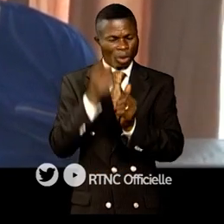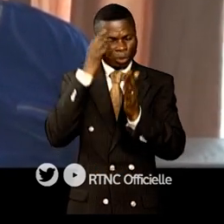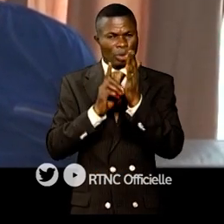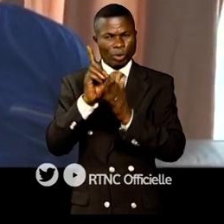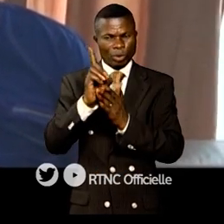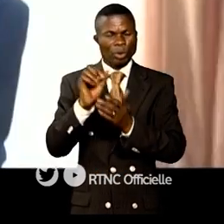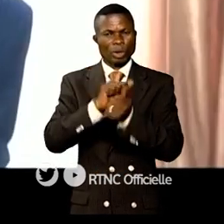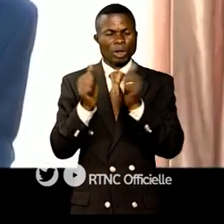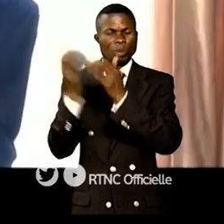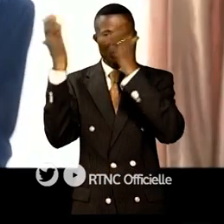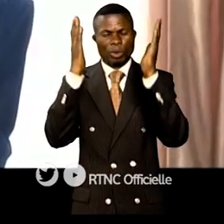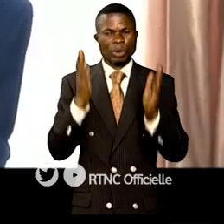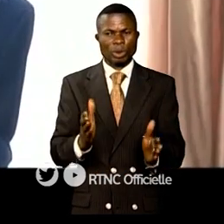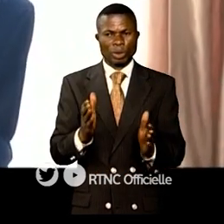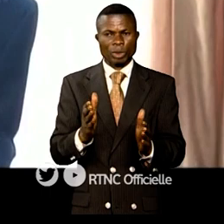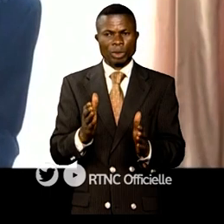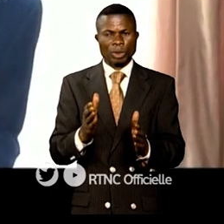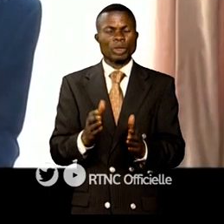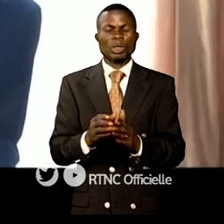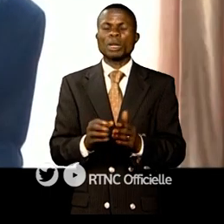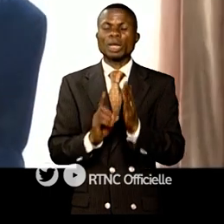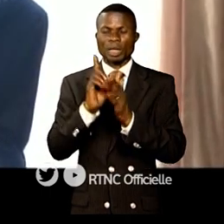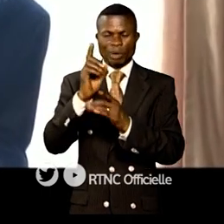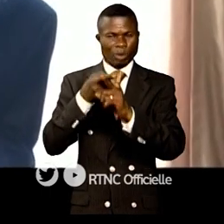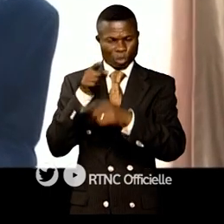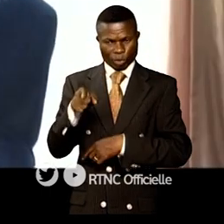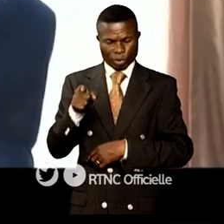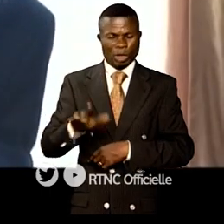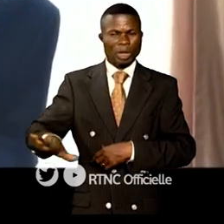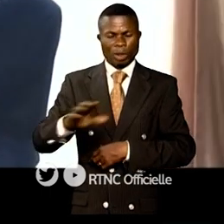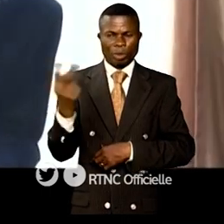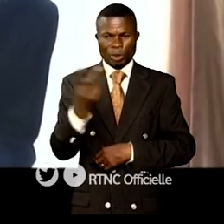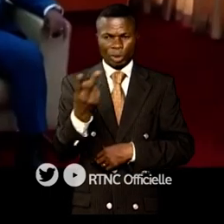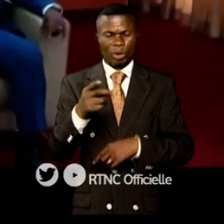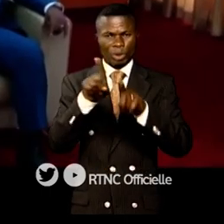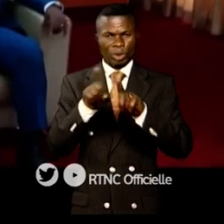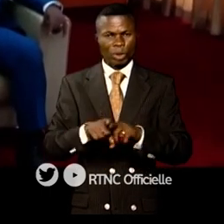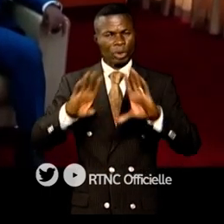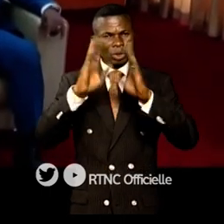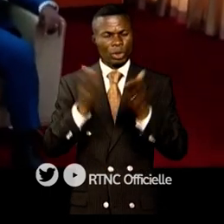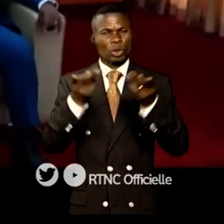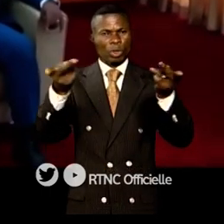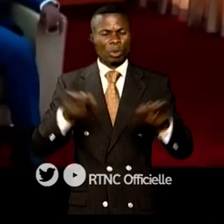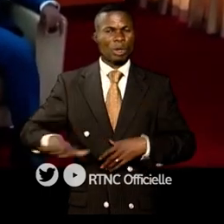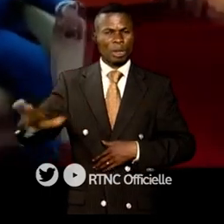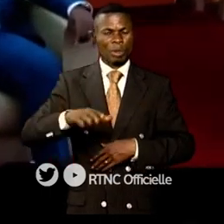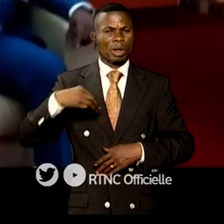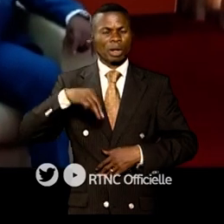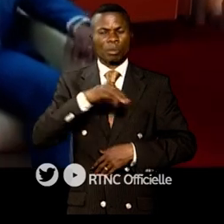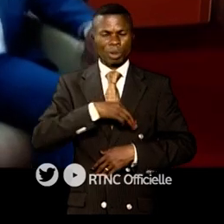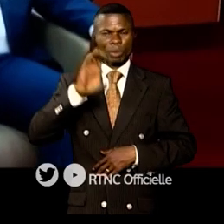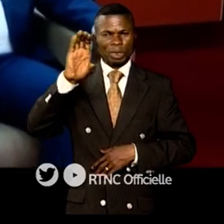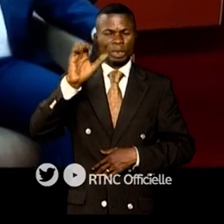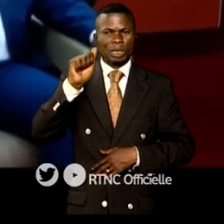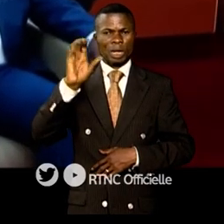développer les secteurs des transports, socle du développement de ces deux pays, ainsi que de tout l'espace des pays membres de la